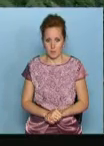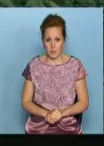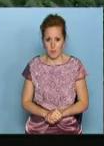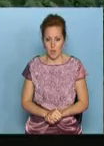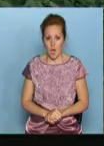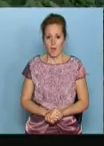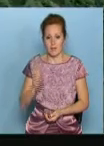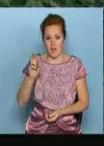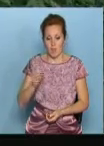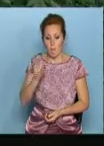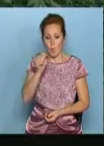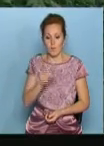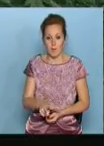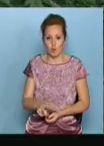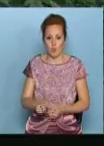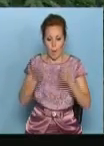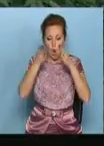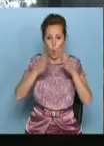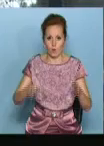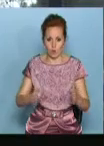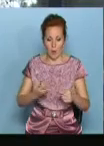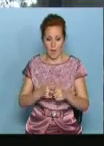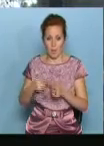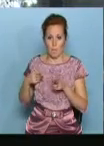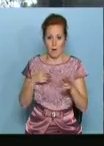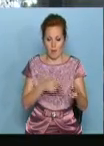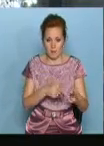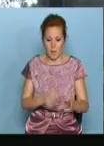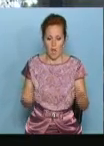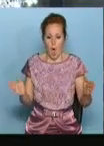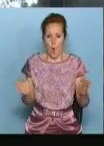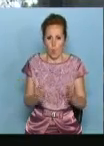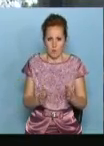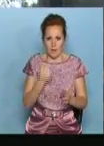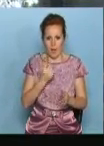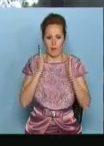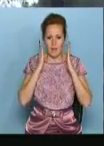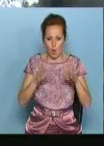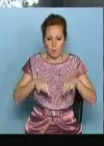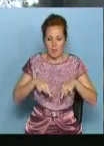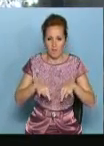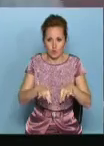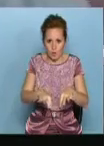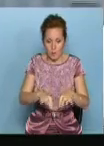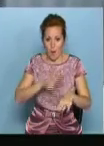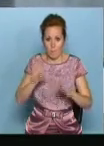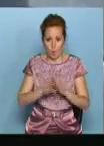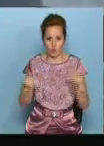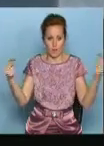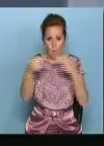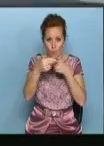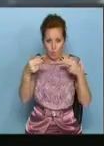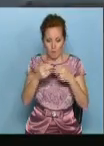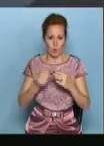Бутылочным горлышком окрестили этот переезд жители поселка Кес. На узкой с односторонним движением дороге под железнодорожными путями до